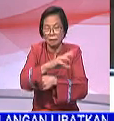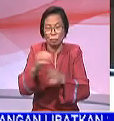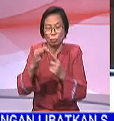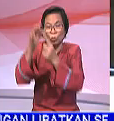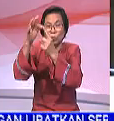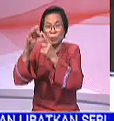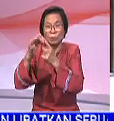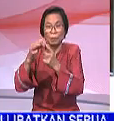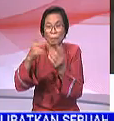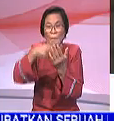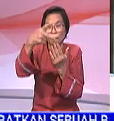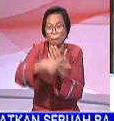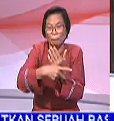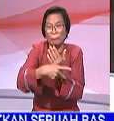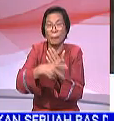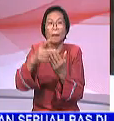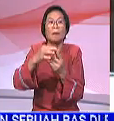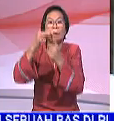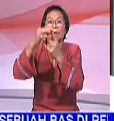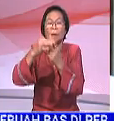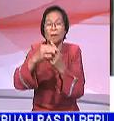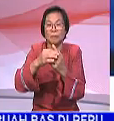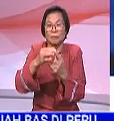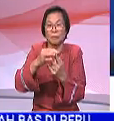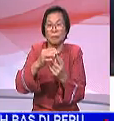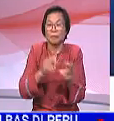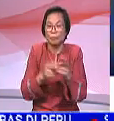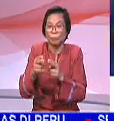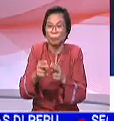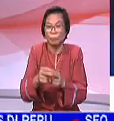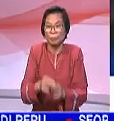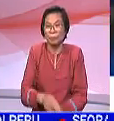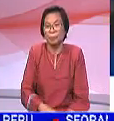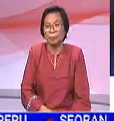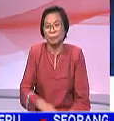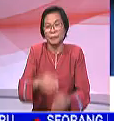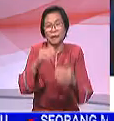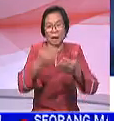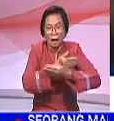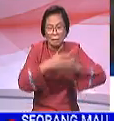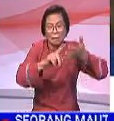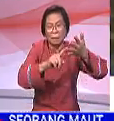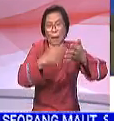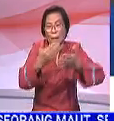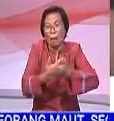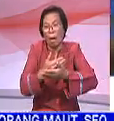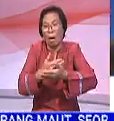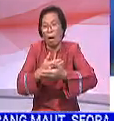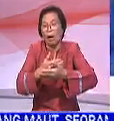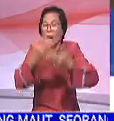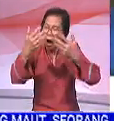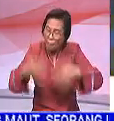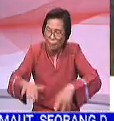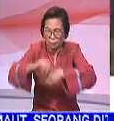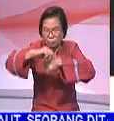atas inisiatif daripada pihak pengurusan tertinggi RTM. Anak kelimanya, Muhammad Atikullah, 5 tahun, baru saja selesai